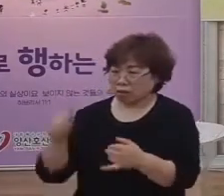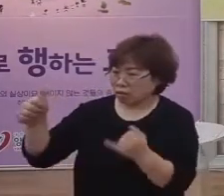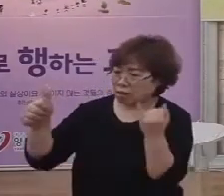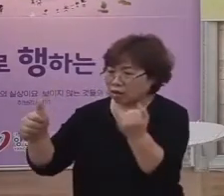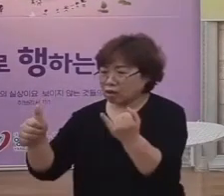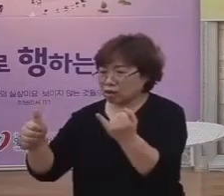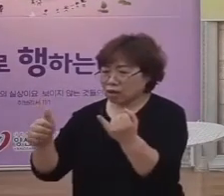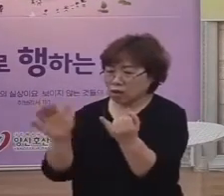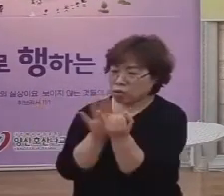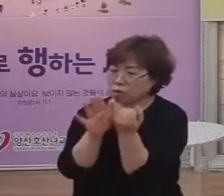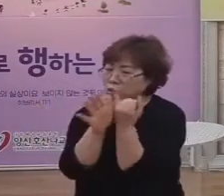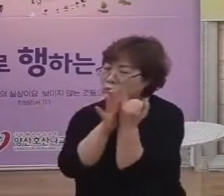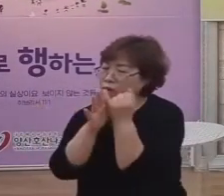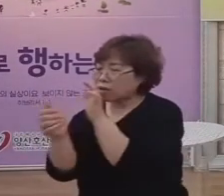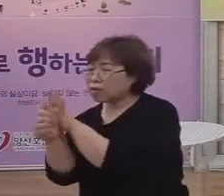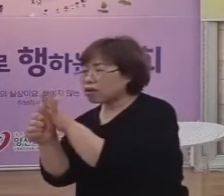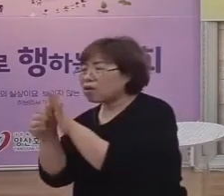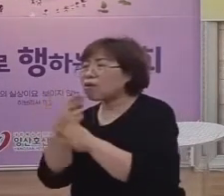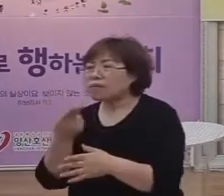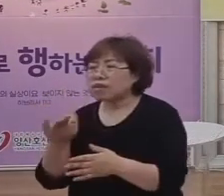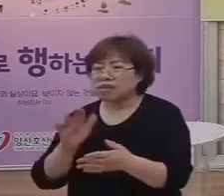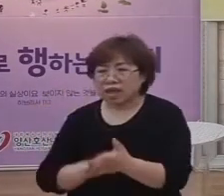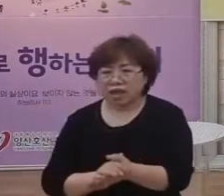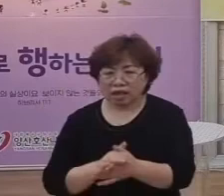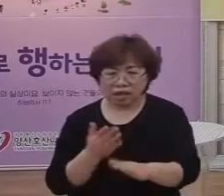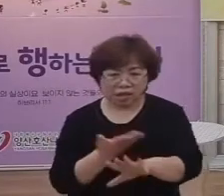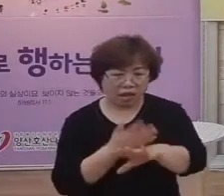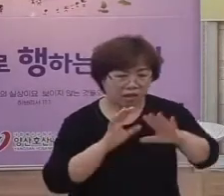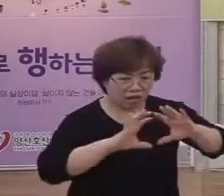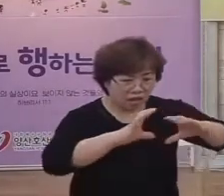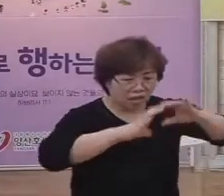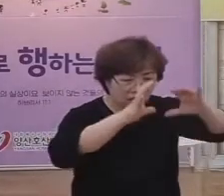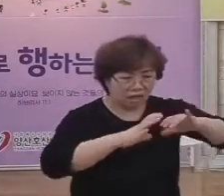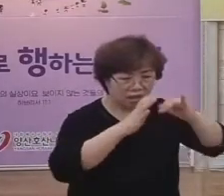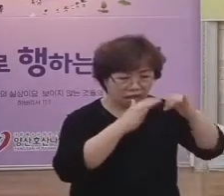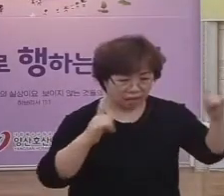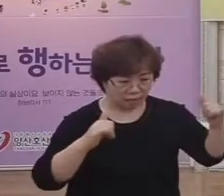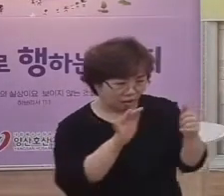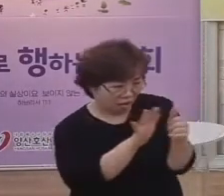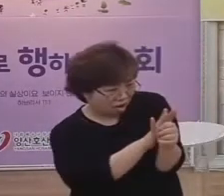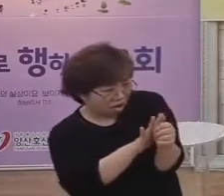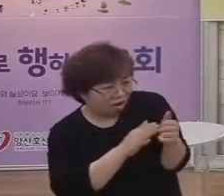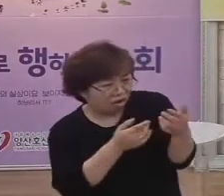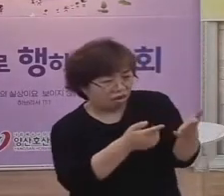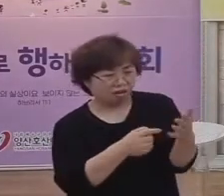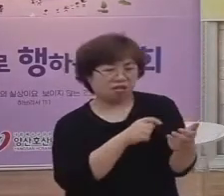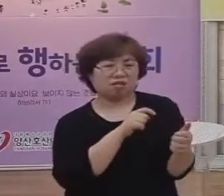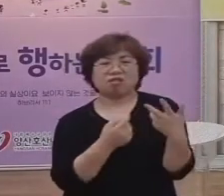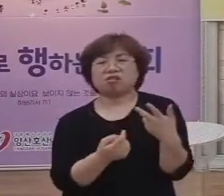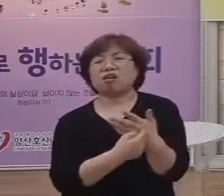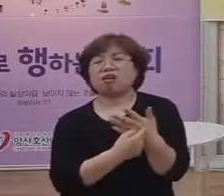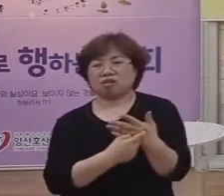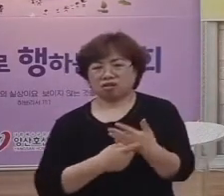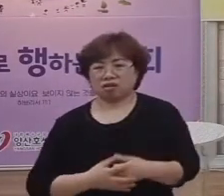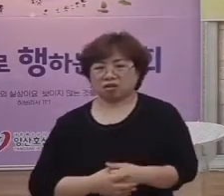직분자예요. 날마다 은혜 받고 그렇게 살면서 나는 안 바뀐다는